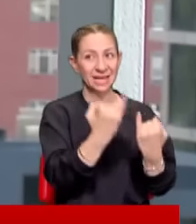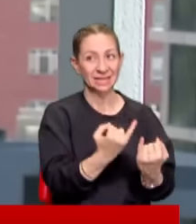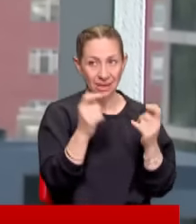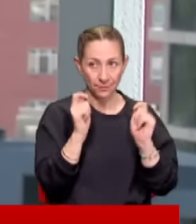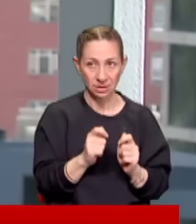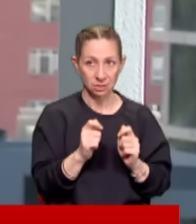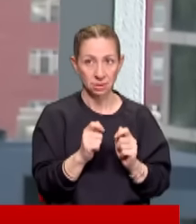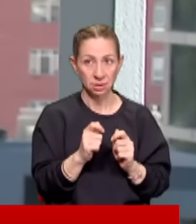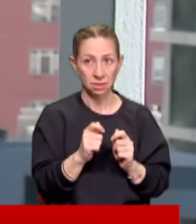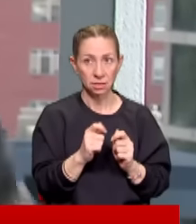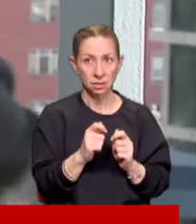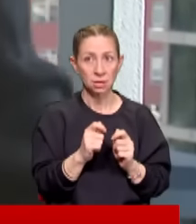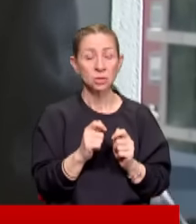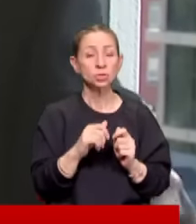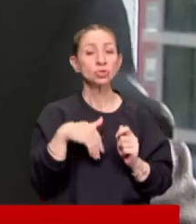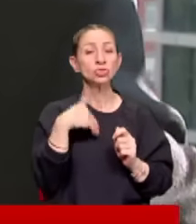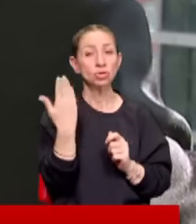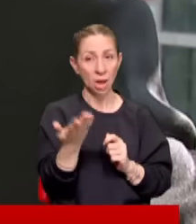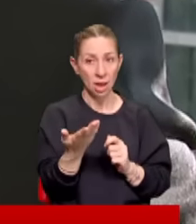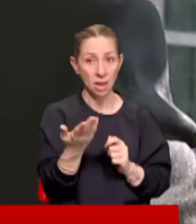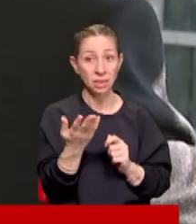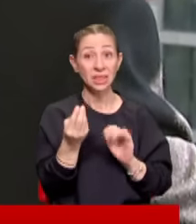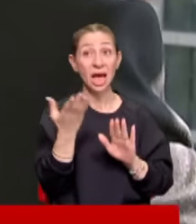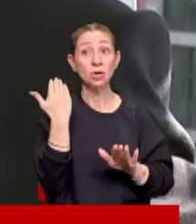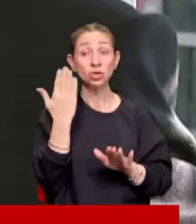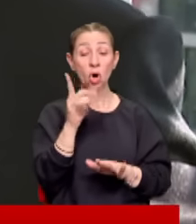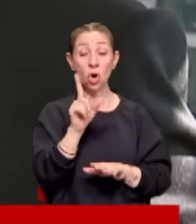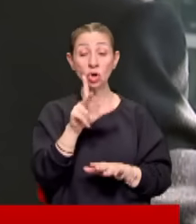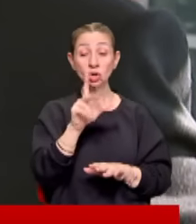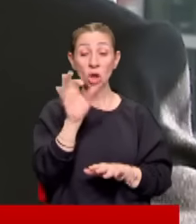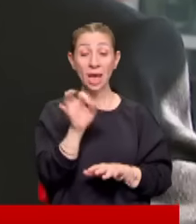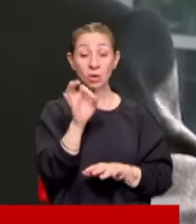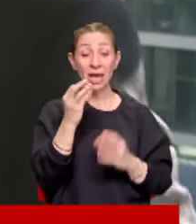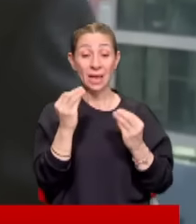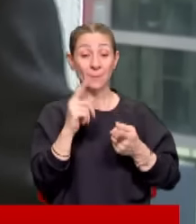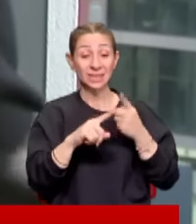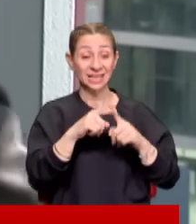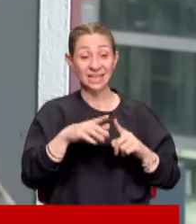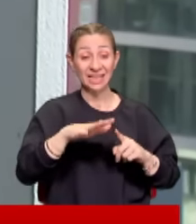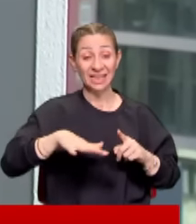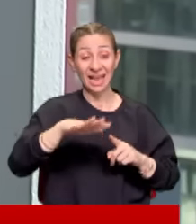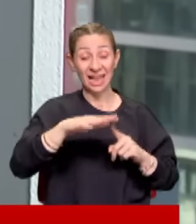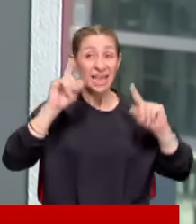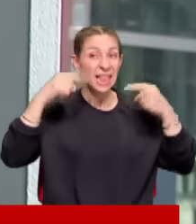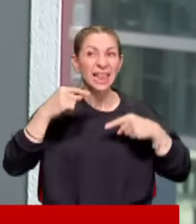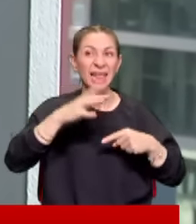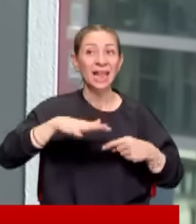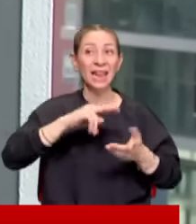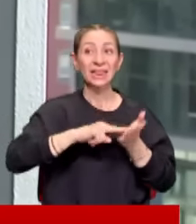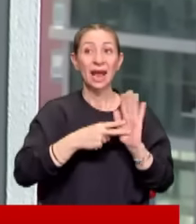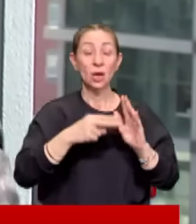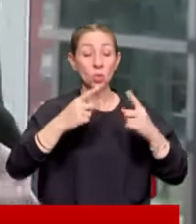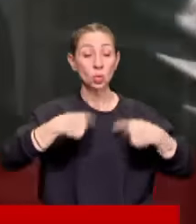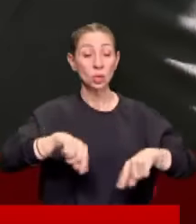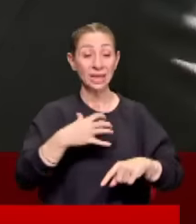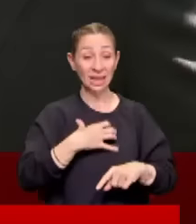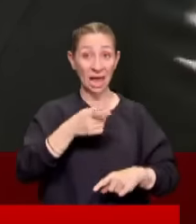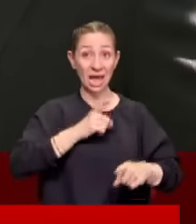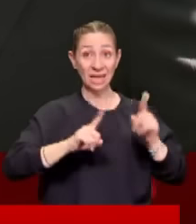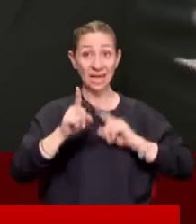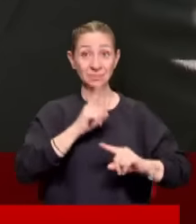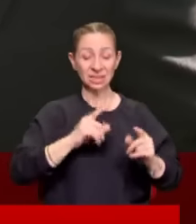ziyaretinde bulundu. Devamla daha önce 13 Eylül'de İyi Parti'nin yetkili genel idare kurulu tarafından kendi